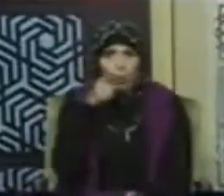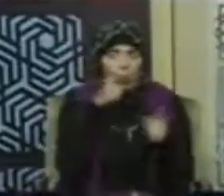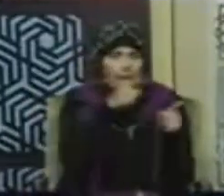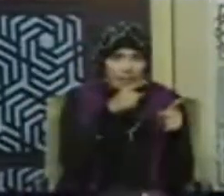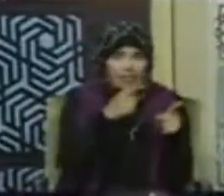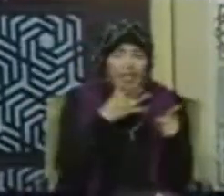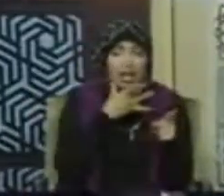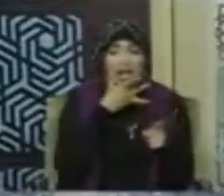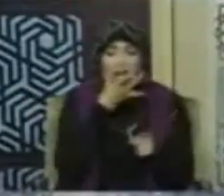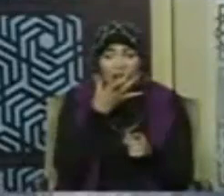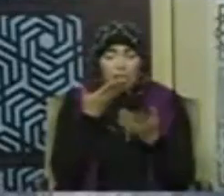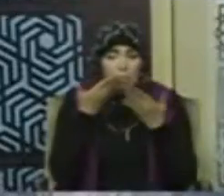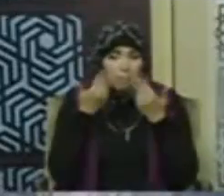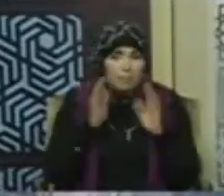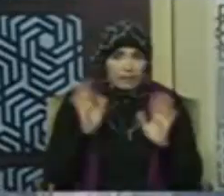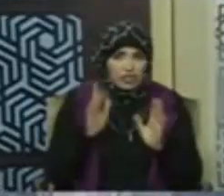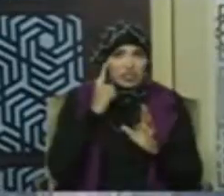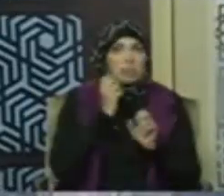فاصنع ما شئت.